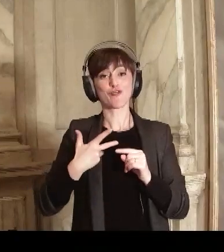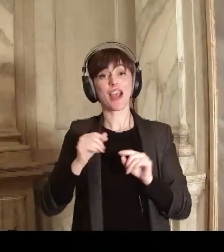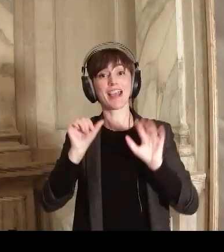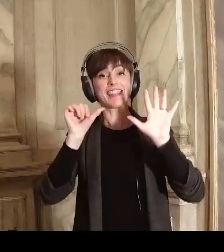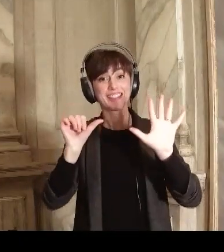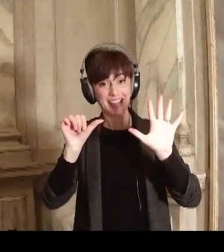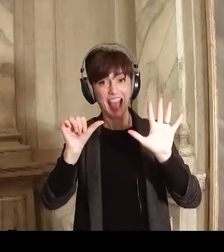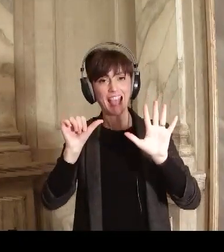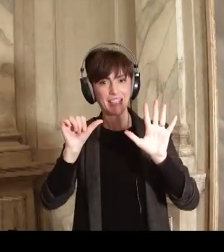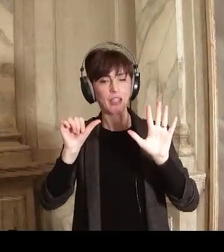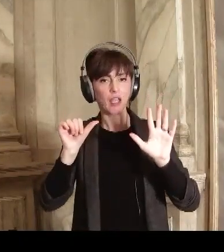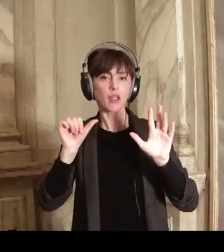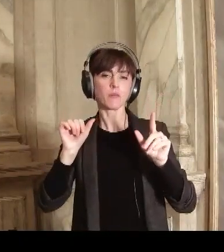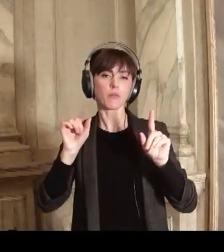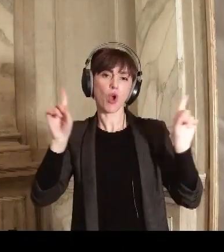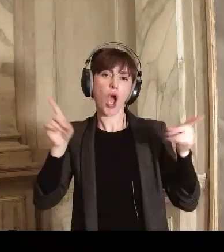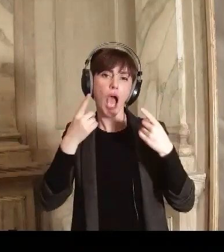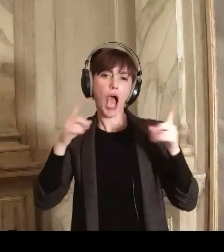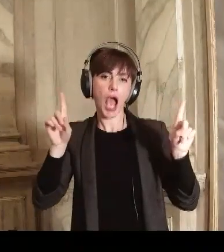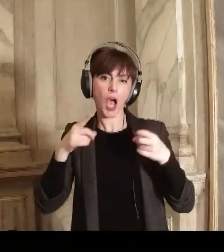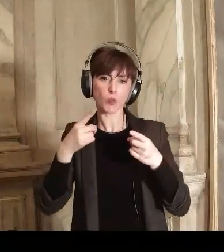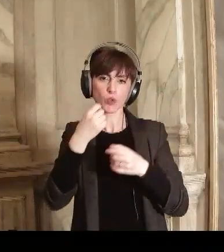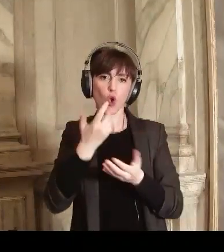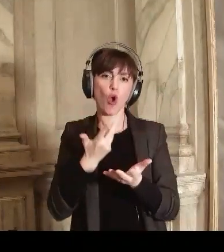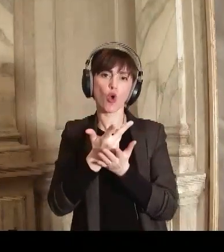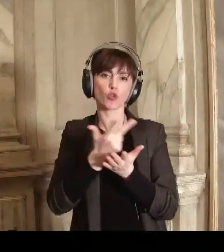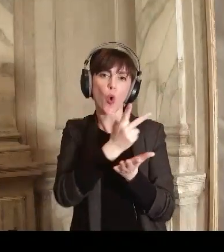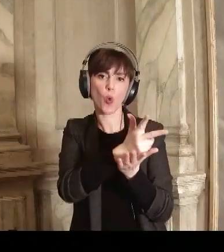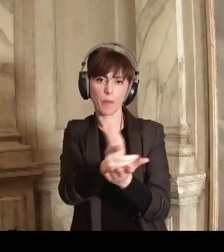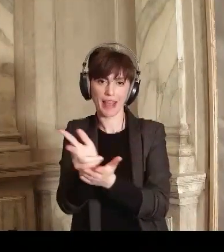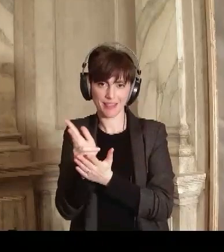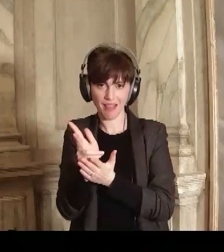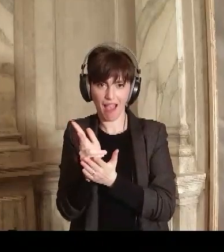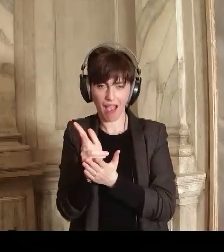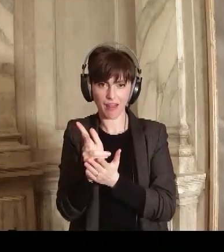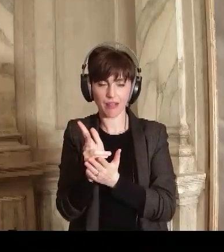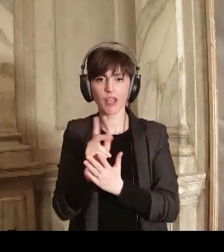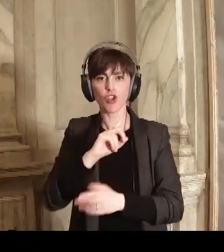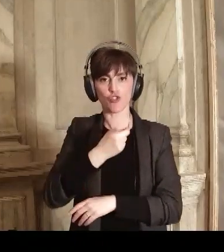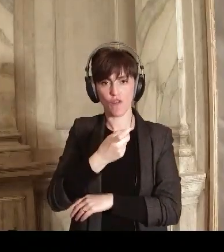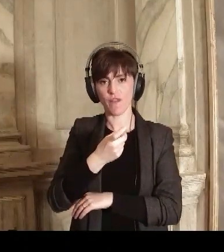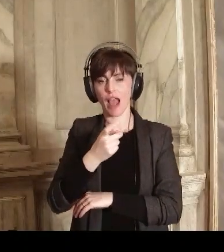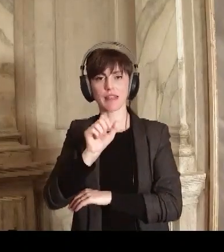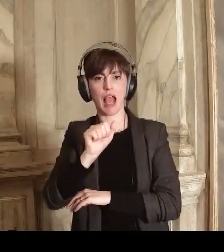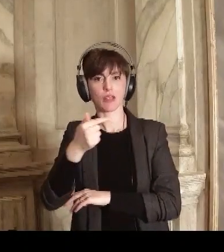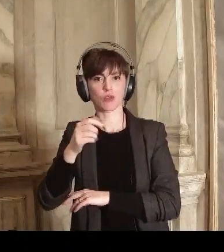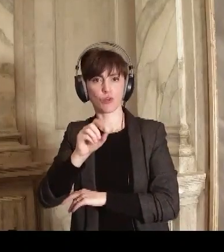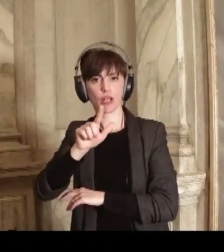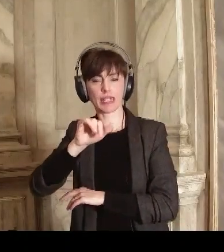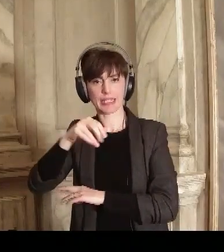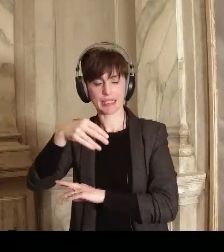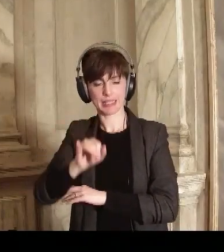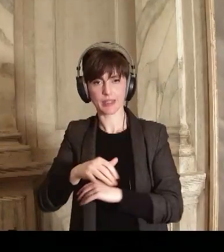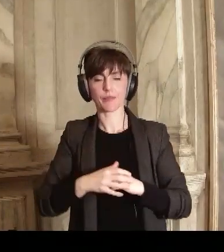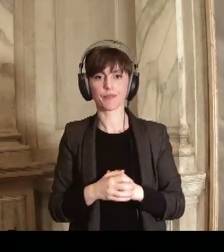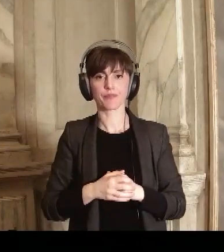Giovanna Natalini per 3 soldi di Radio 3. Ho quasi concluso. Nel 2023 si svolgerà la terza